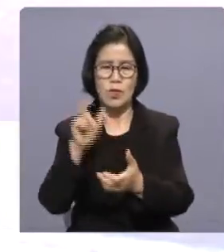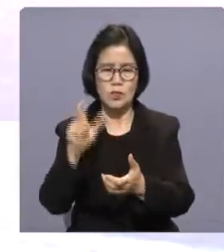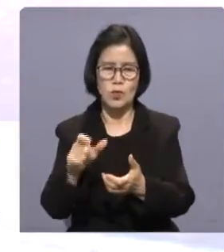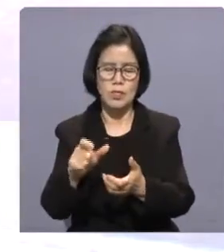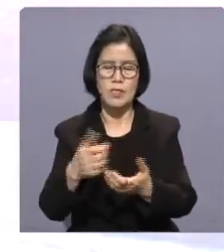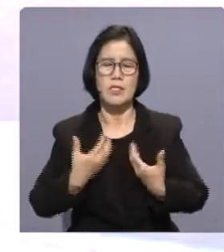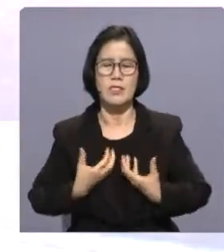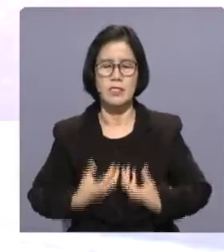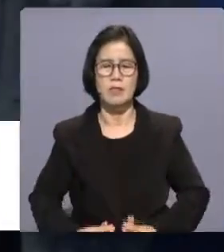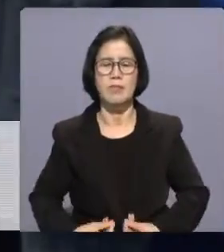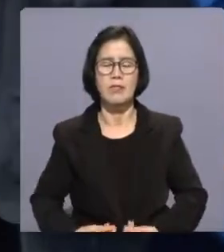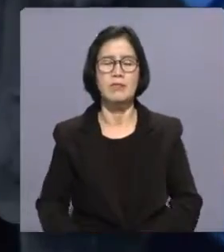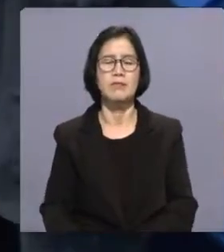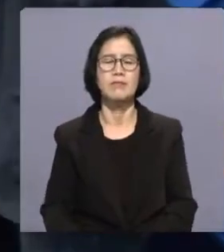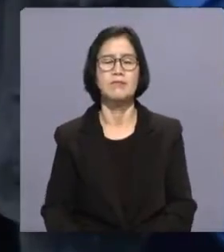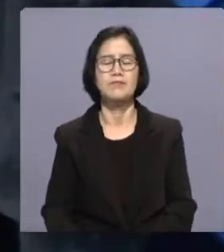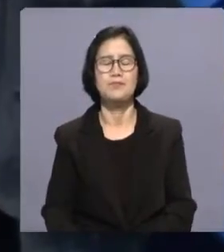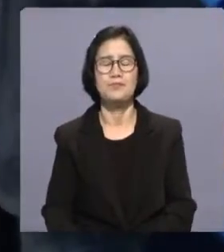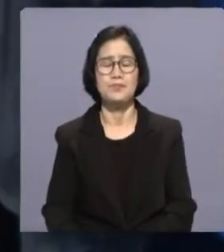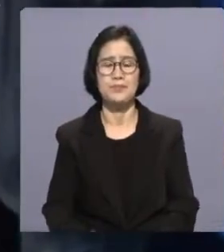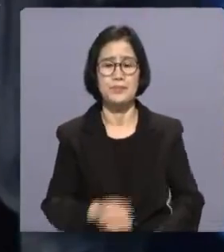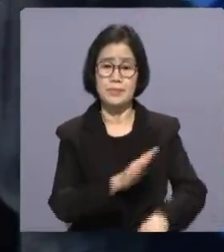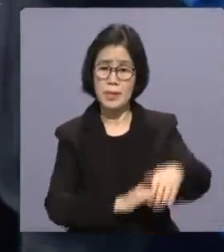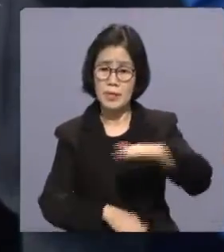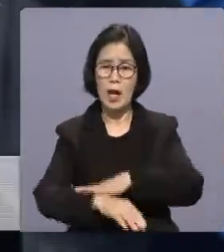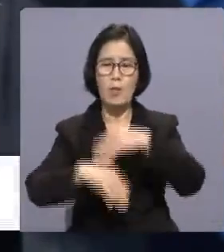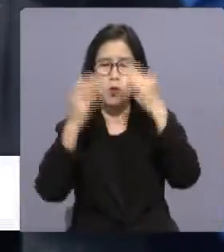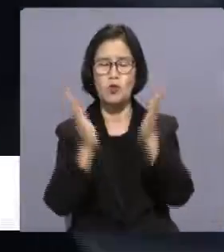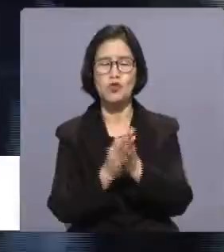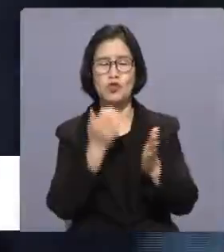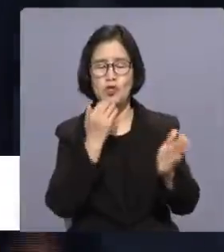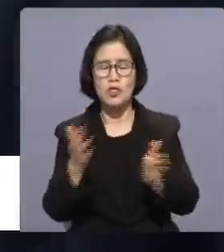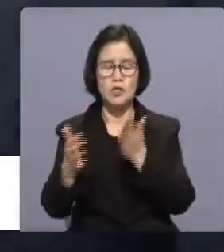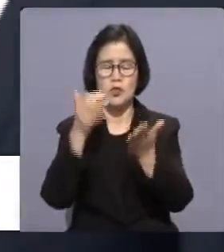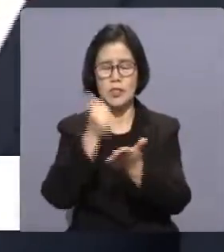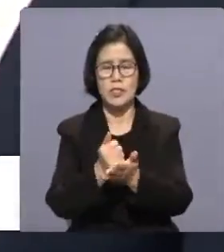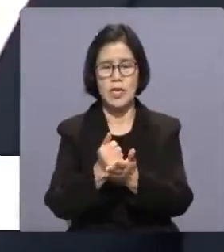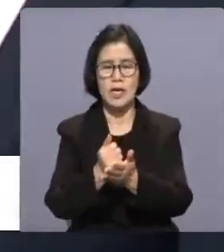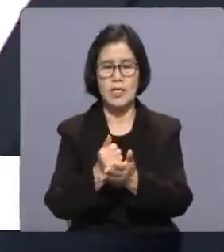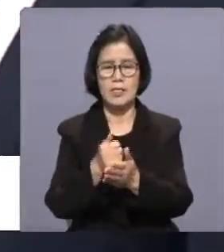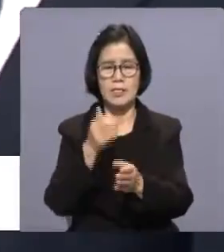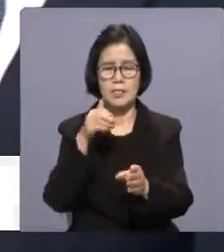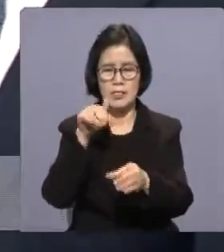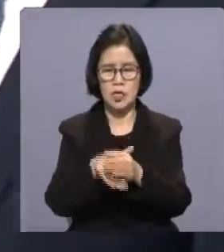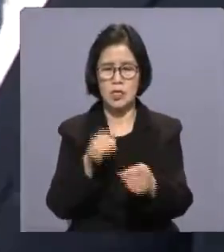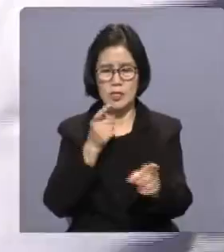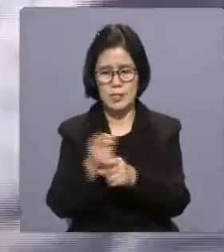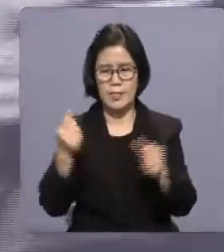상당히 실망스러웠습니다. 양당 모두 경기도지사 선거 승리에 당력을 집중하고 있어